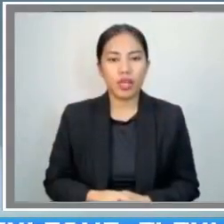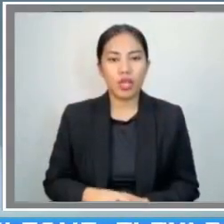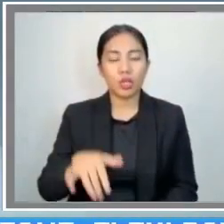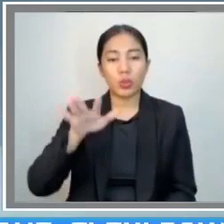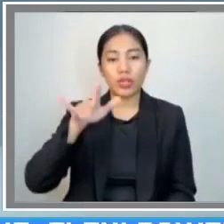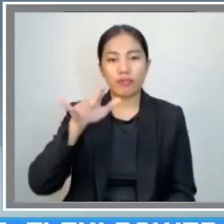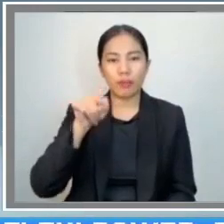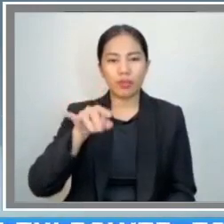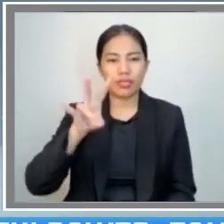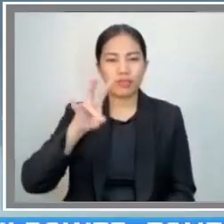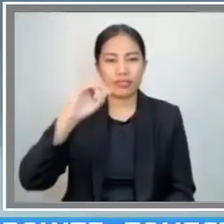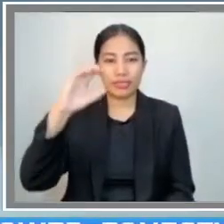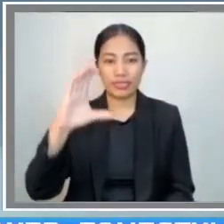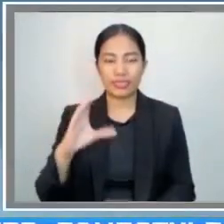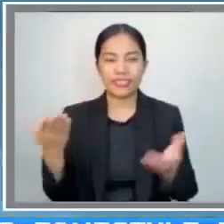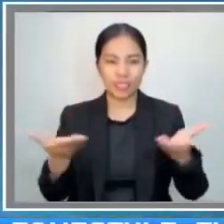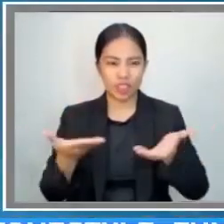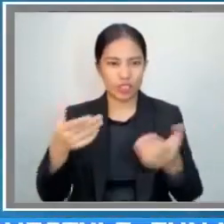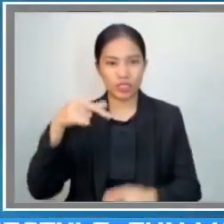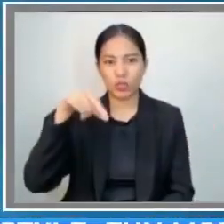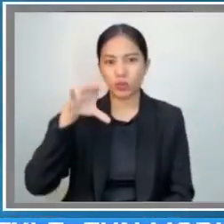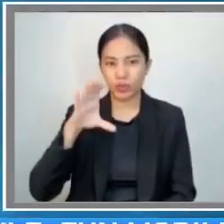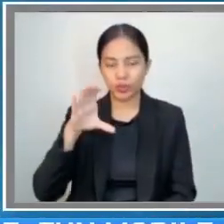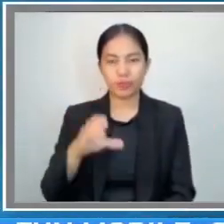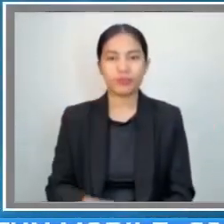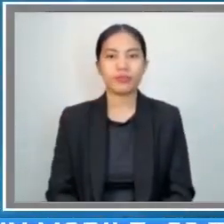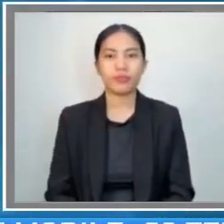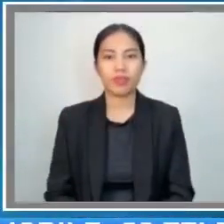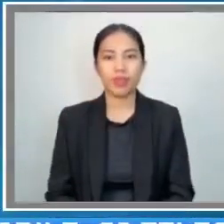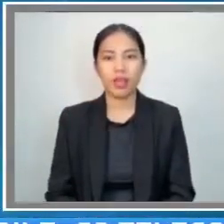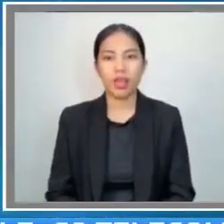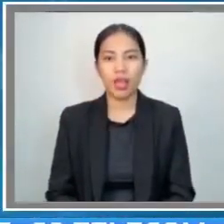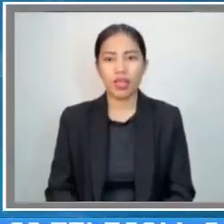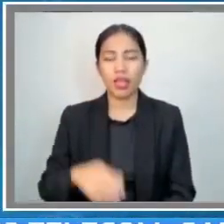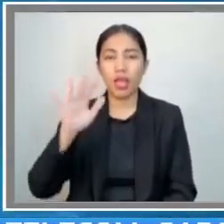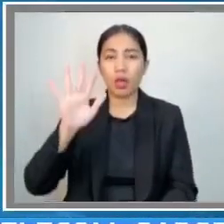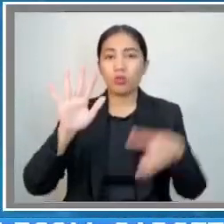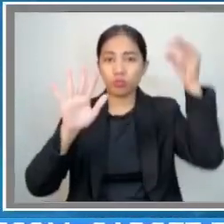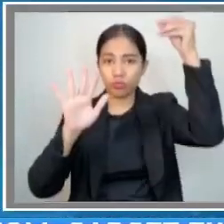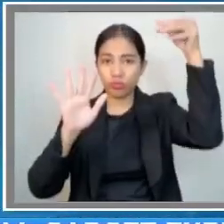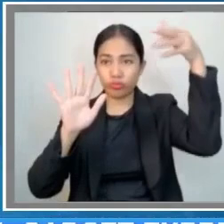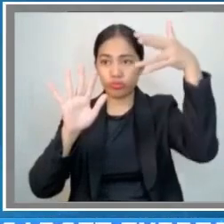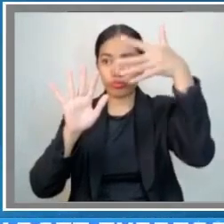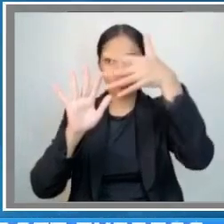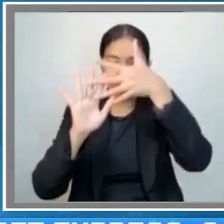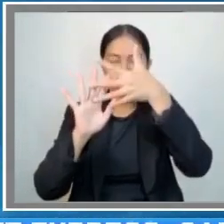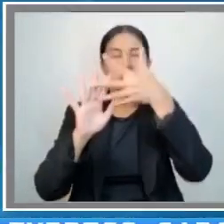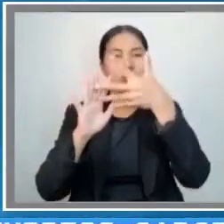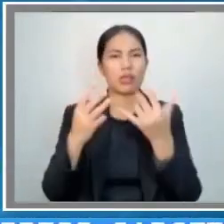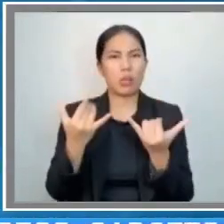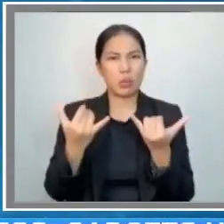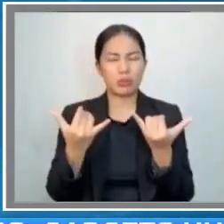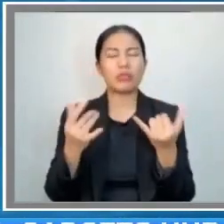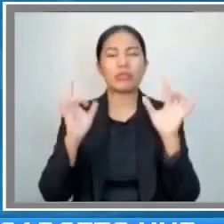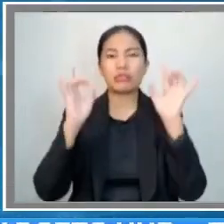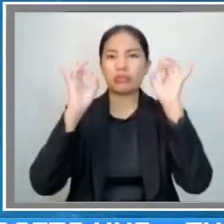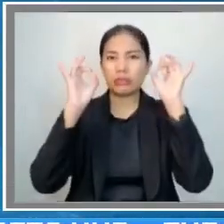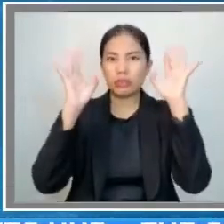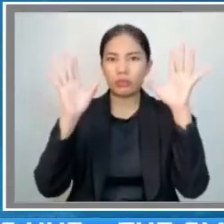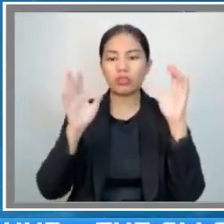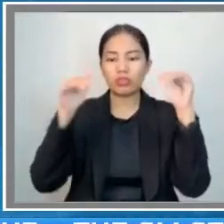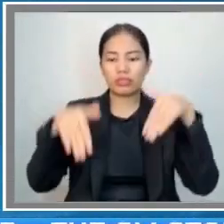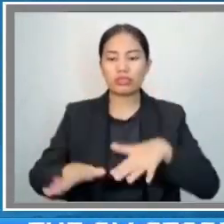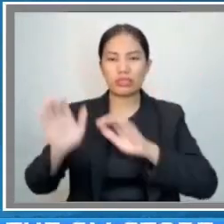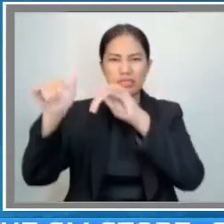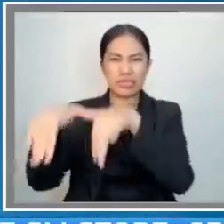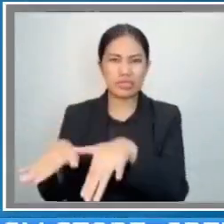sa Quezon City. Dahil sa amihan, maalon at delikado ngayon ang pumalaot sa maliliit na sasakyang pandagat sa mga